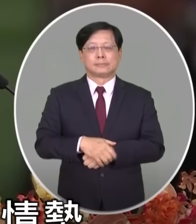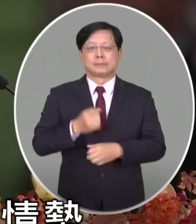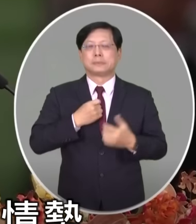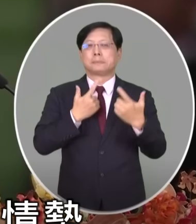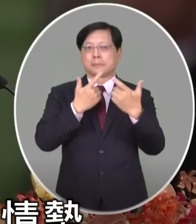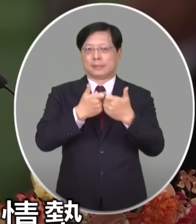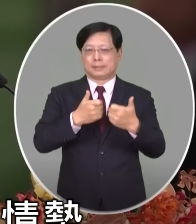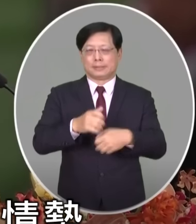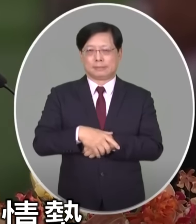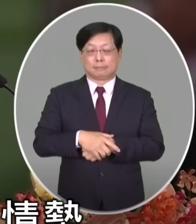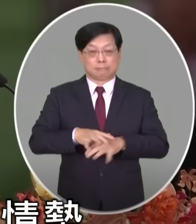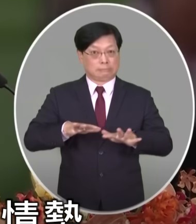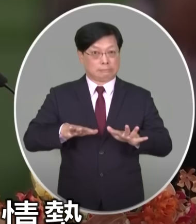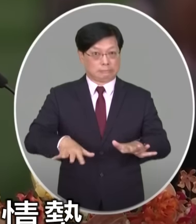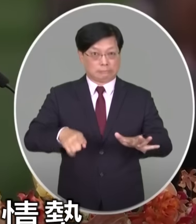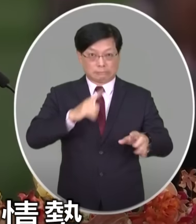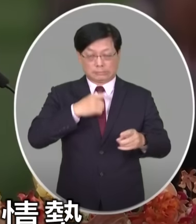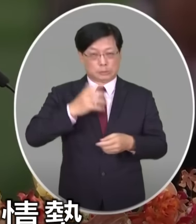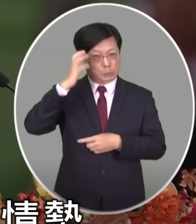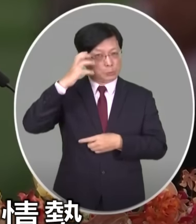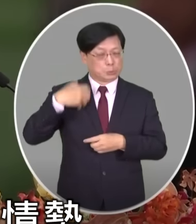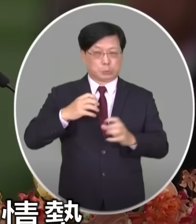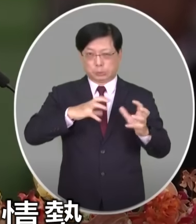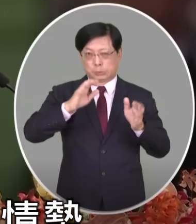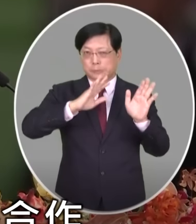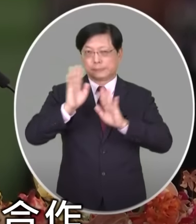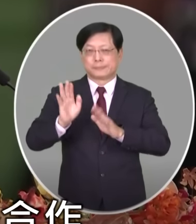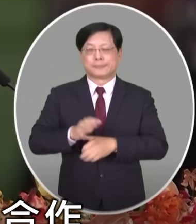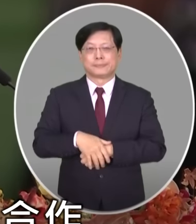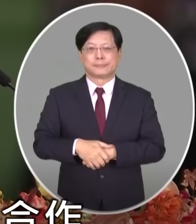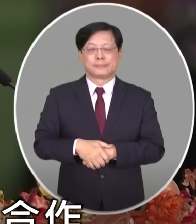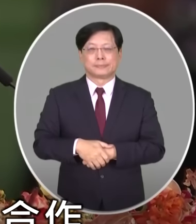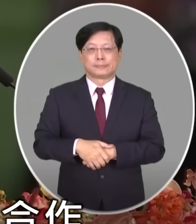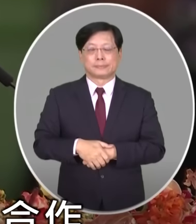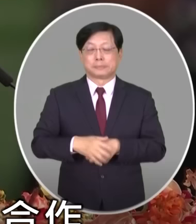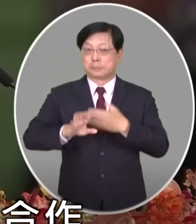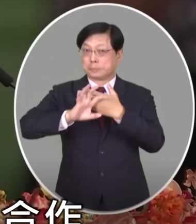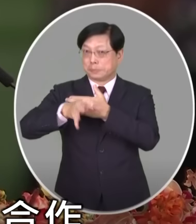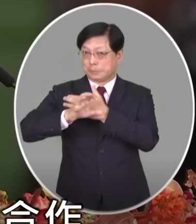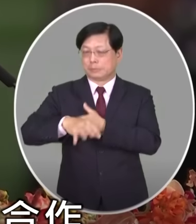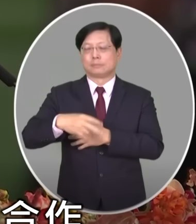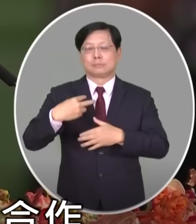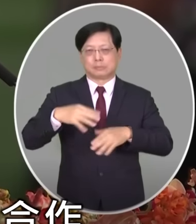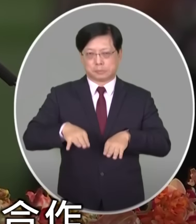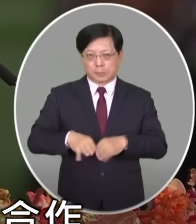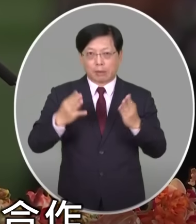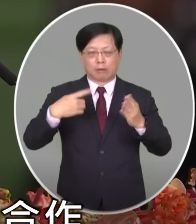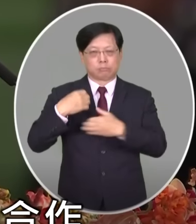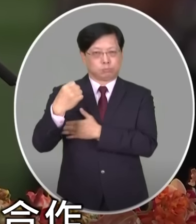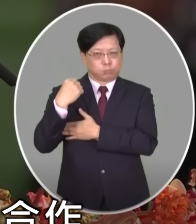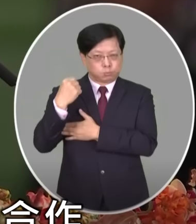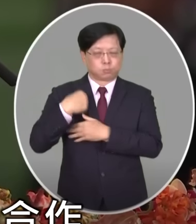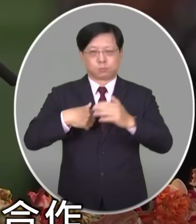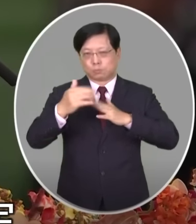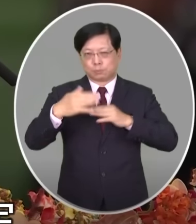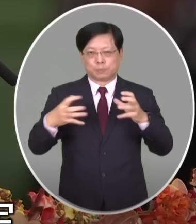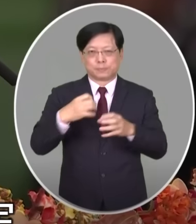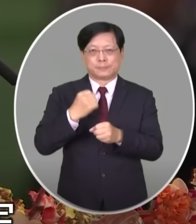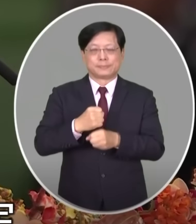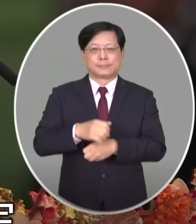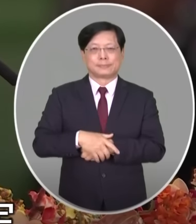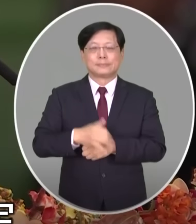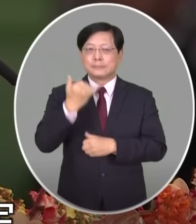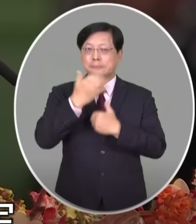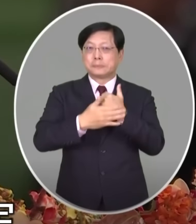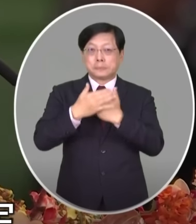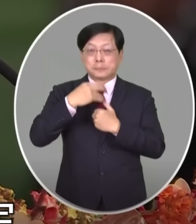应当前复杂的国际情势，世界各国已经展开积极的合作，来维